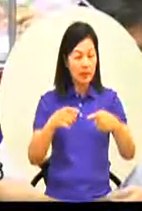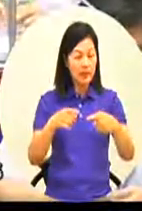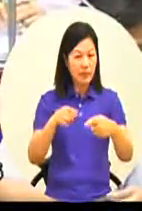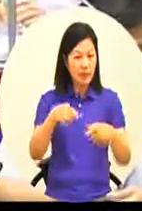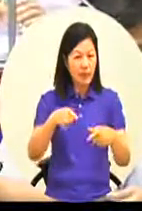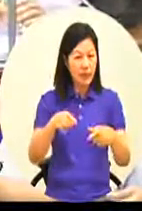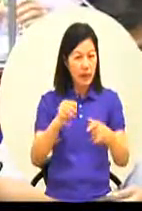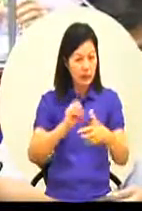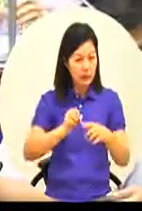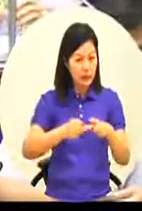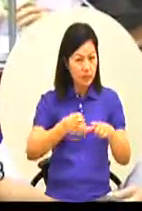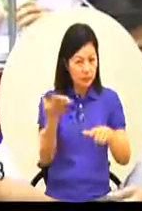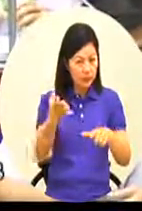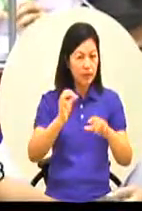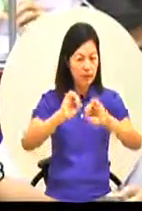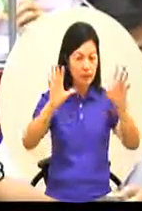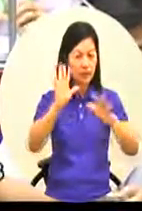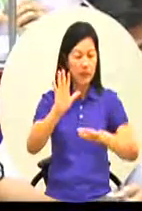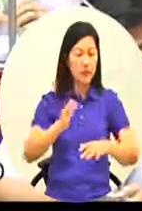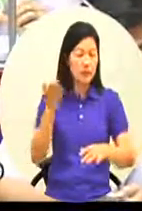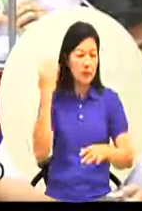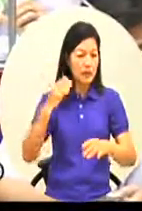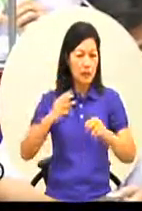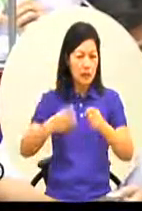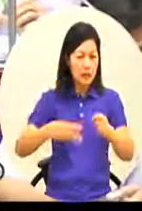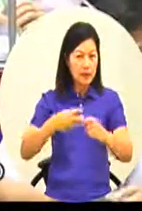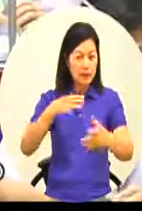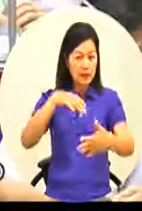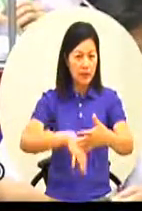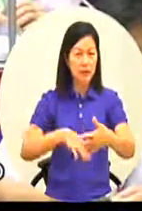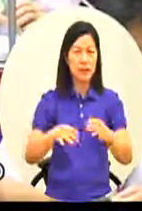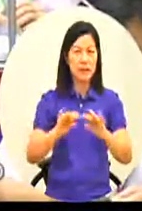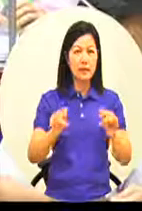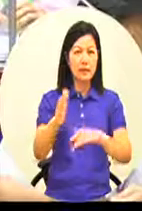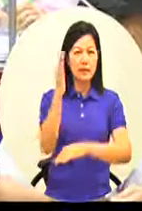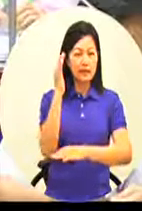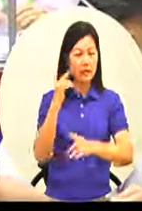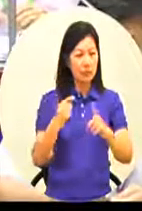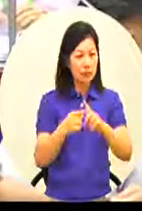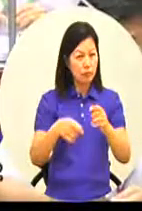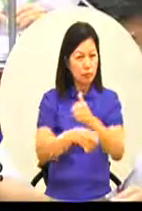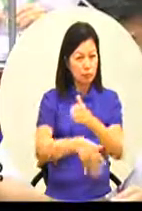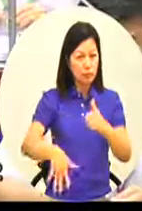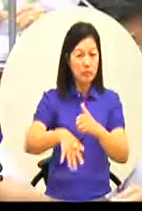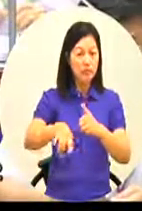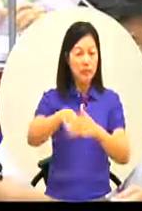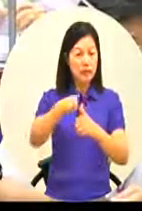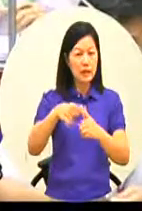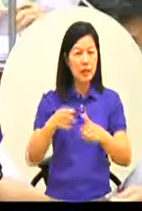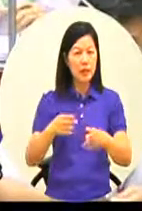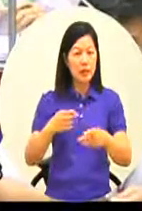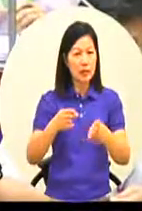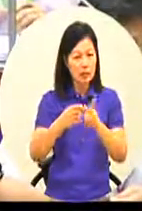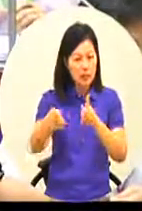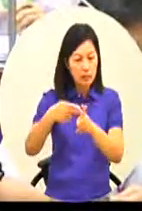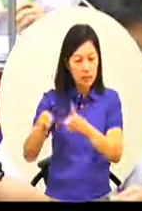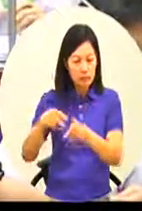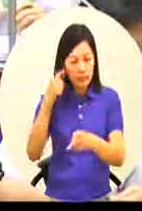去三冬内底。阮的地政人员根据内政部函示迄个考虑的因素，